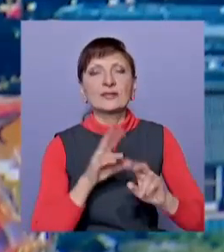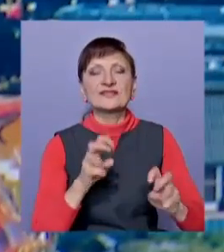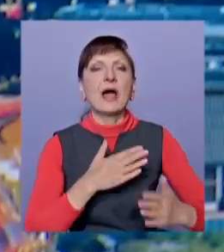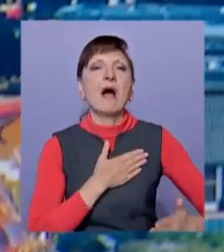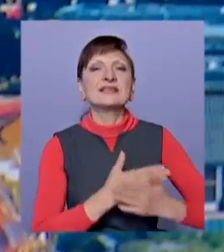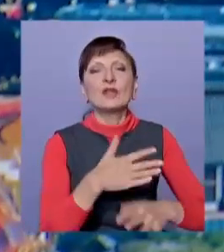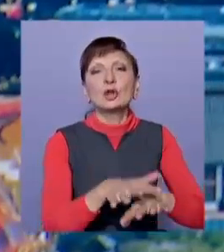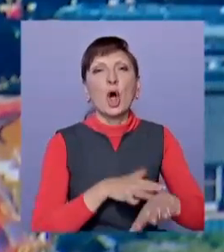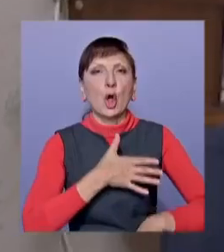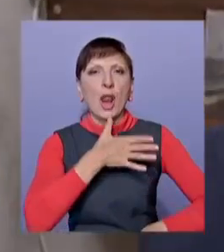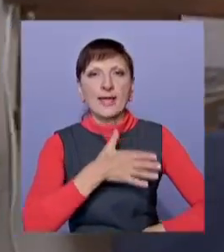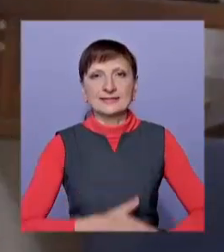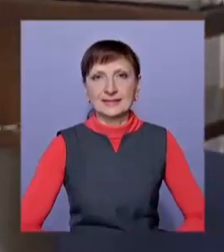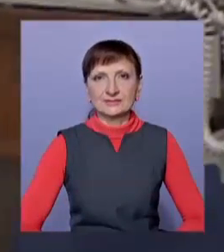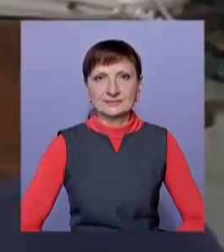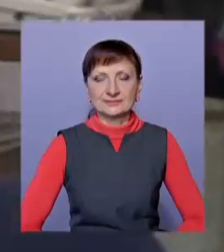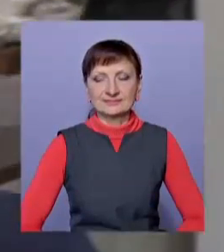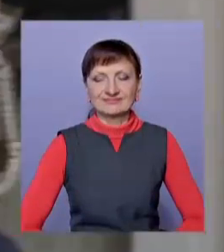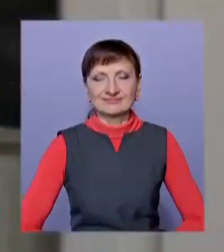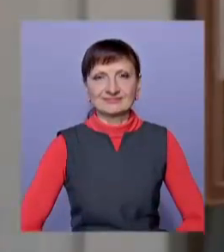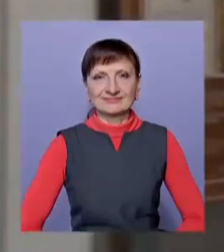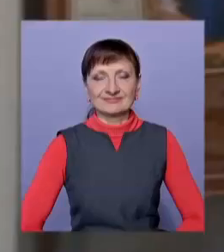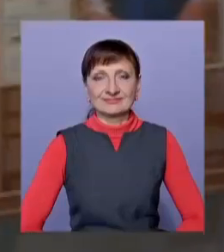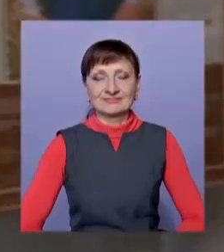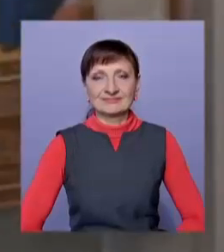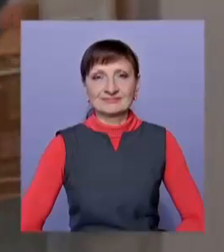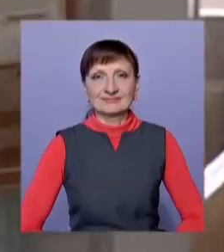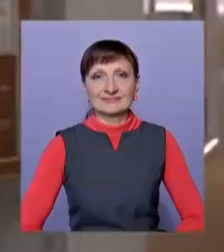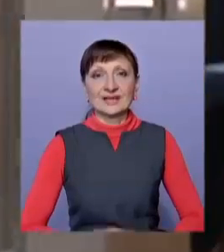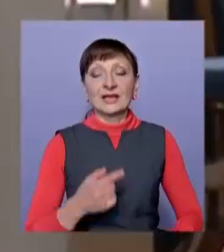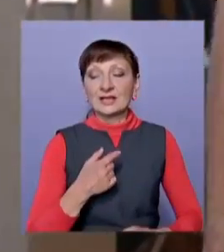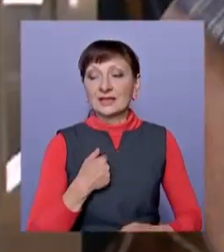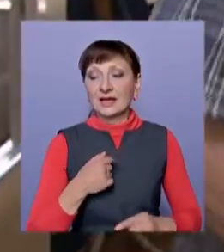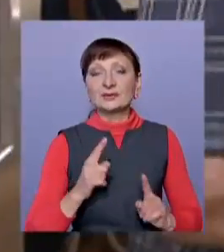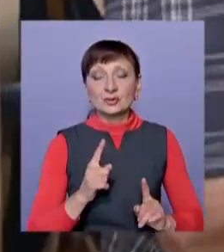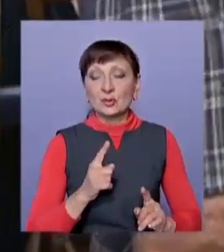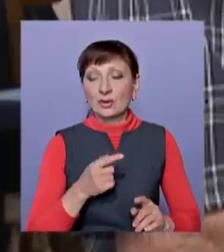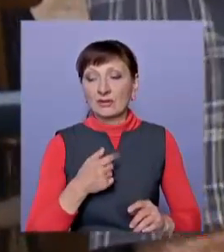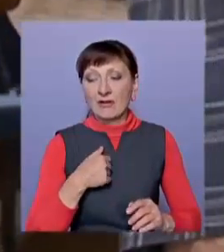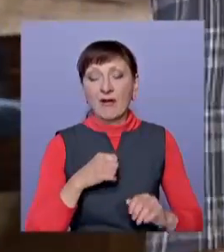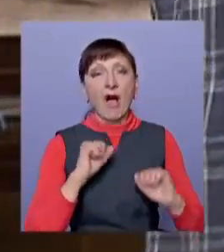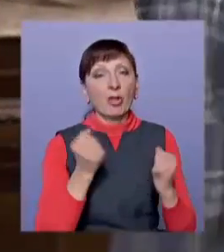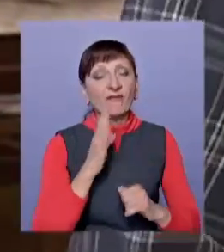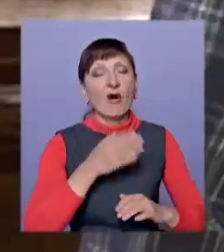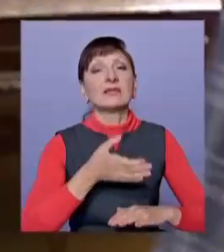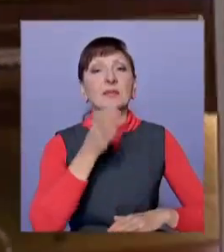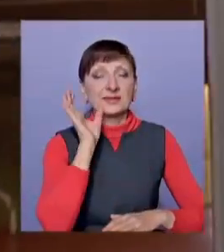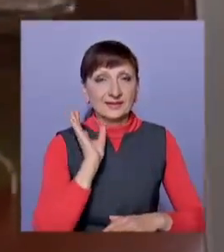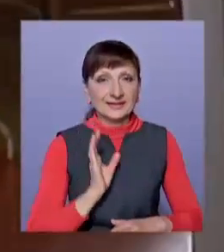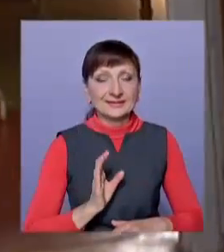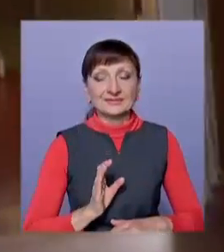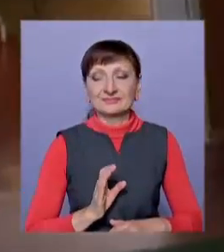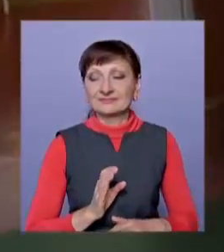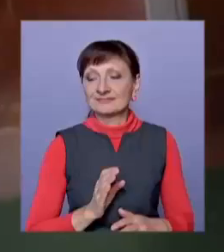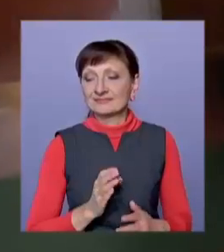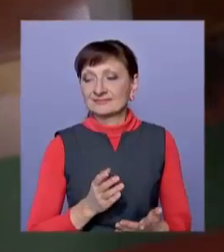долголетие». Мам, что? Попьешь водички, холодненькой водички, с